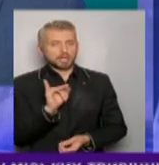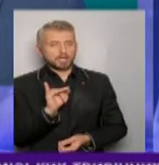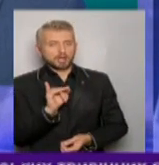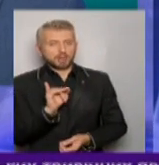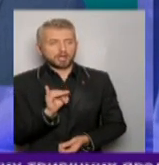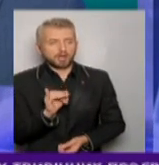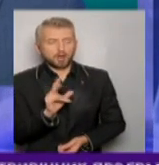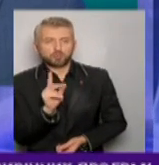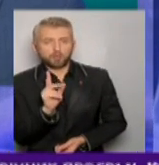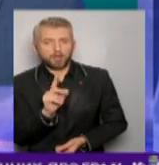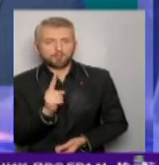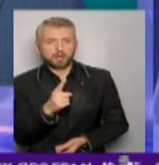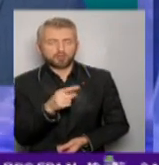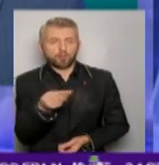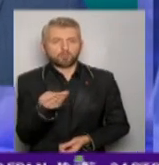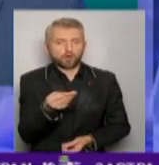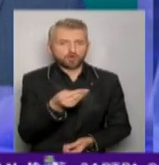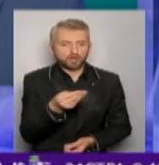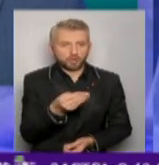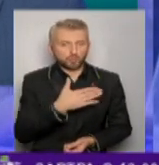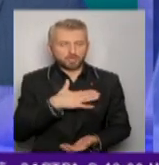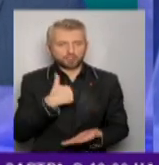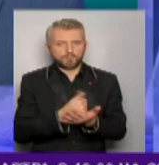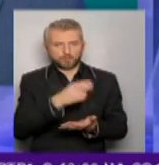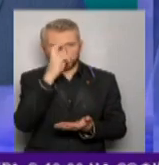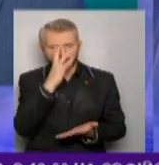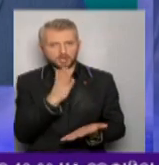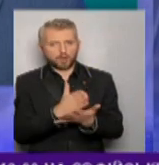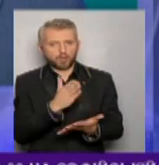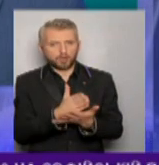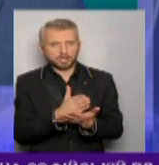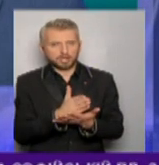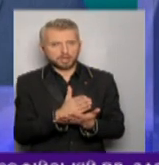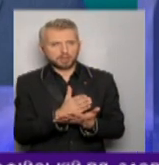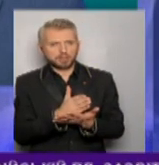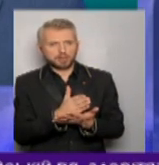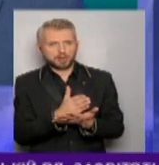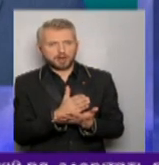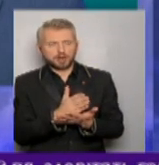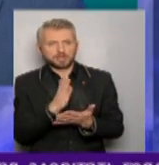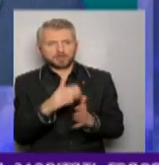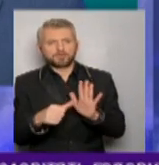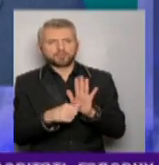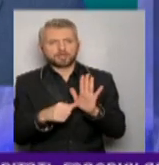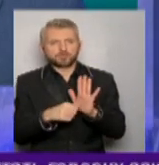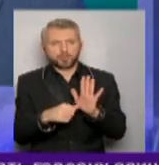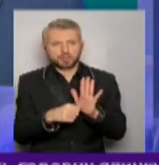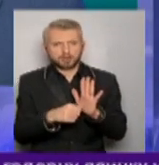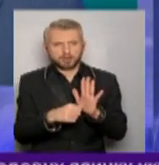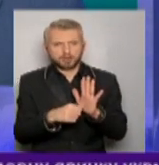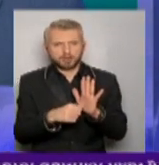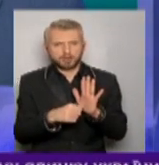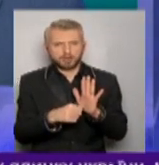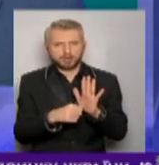там. Почему Порошенко, наш глава государства, там, находится, да, он в шестерке последних, там, которого 100 тысяч